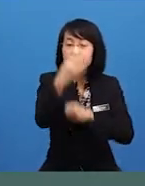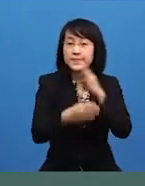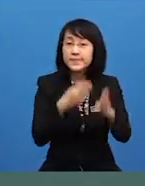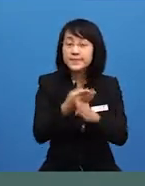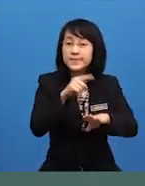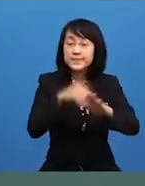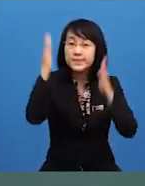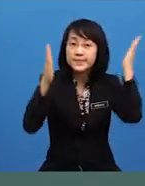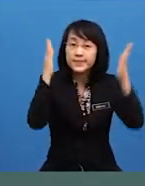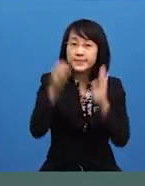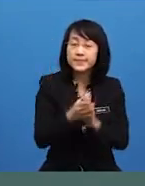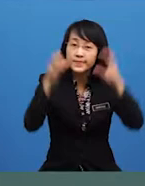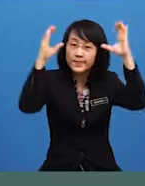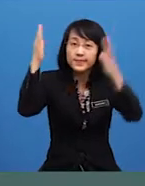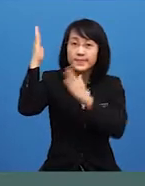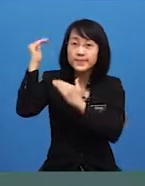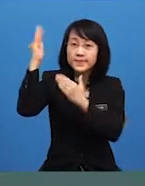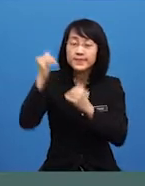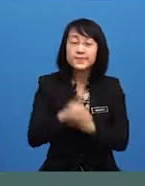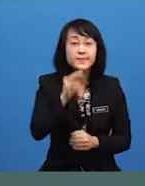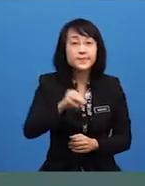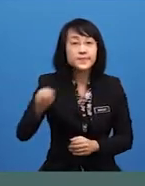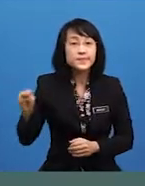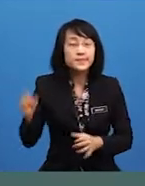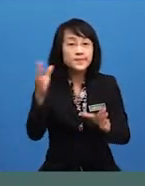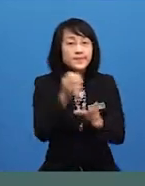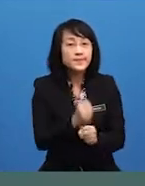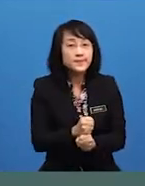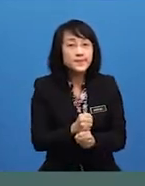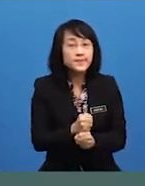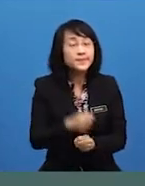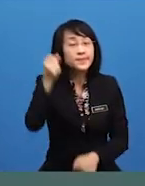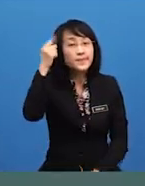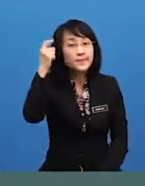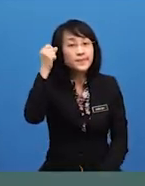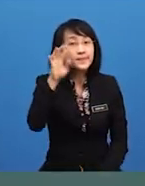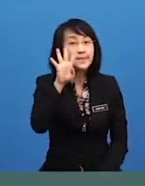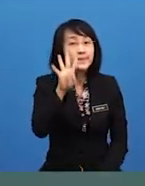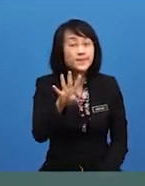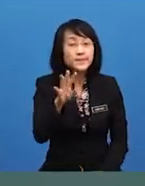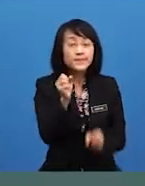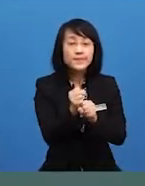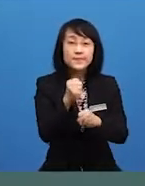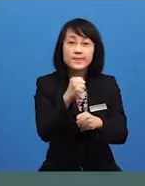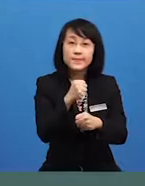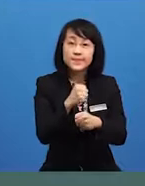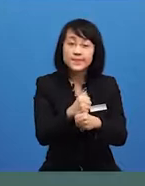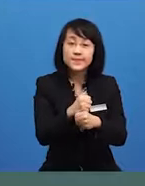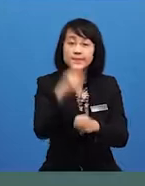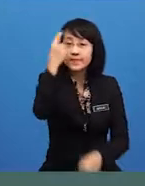Malaysia. Cikgu harap murid-murid dapat memahami empat bentuk muka